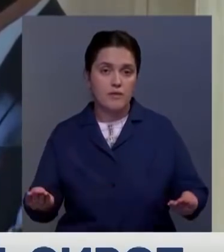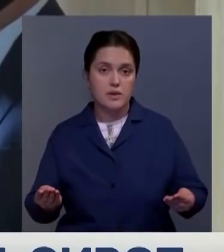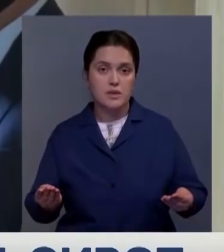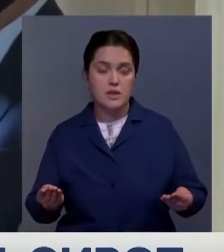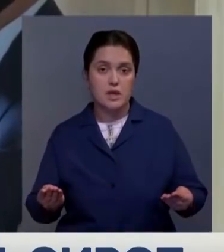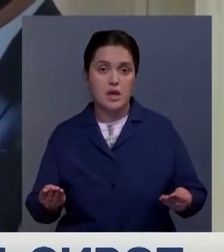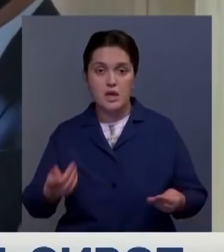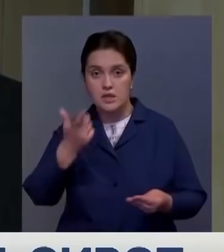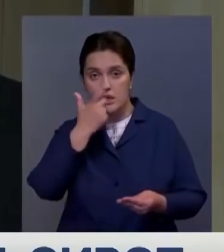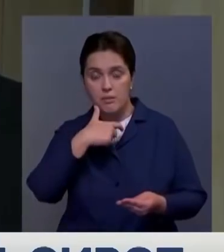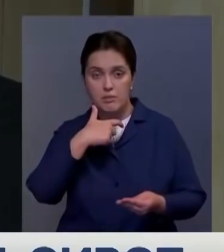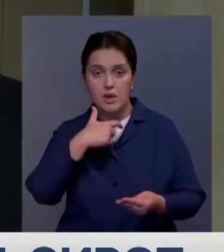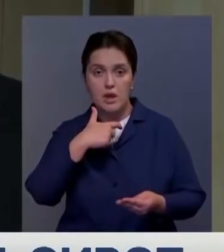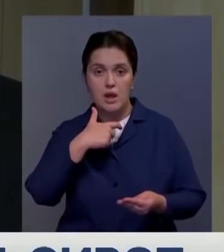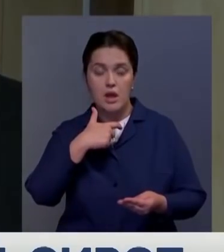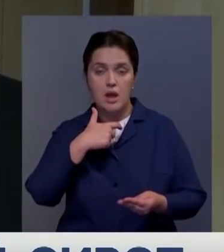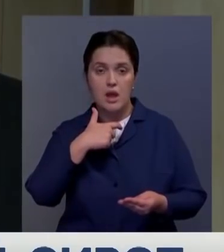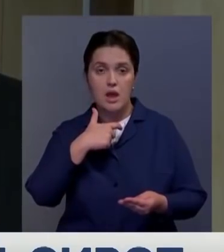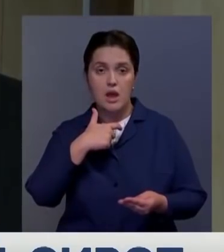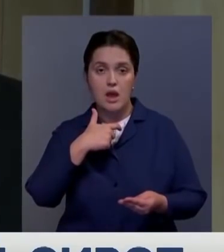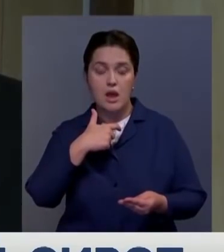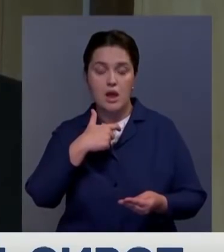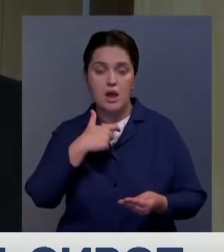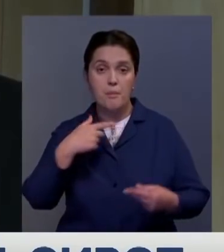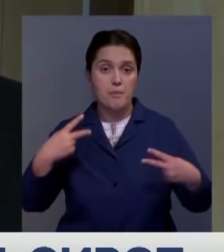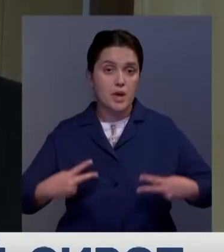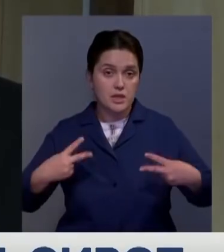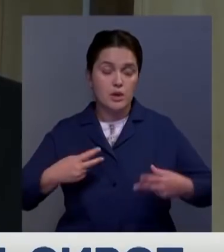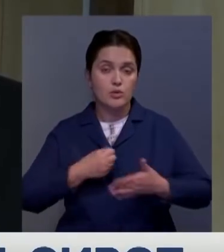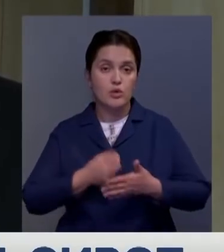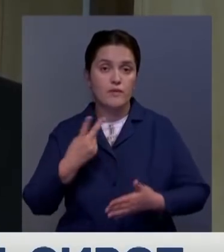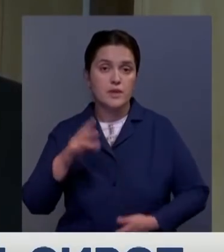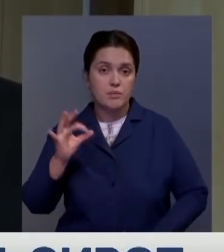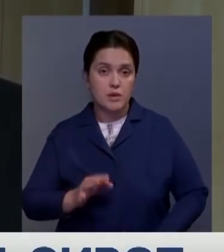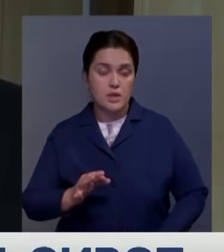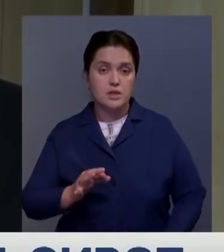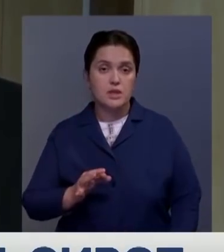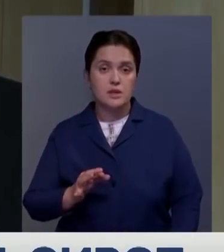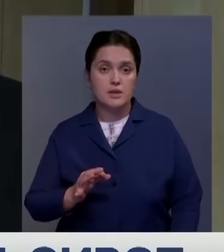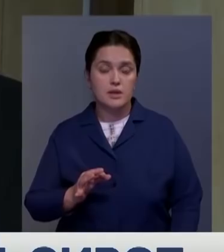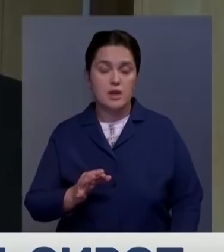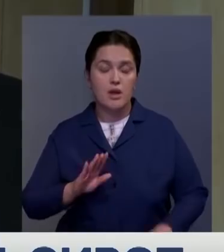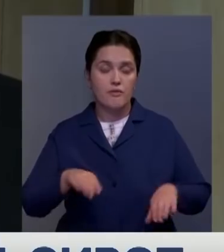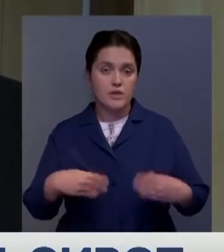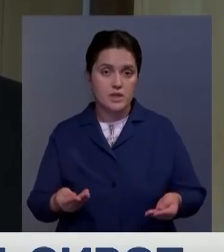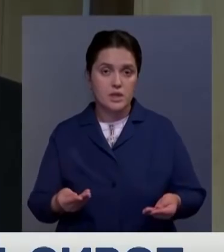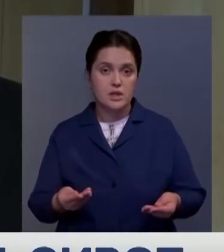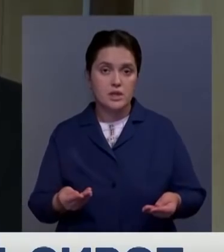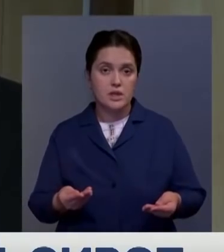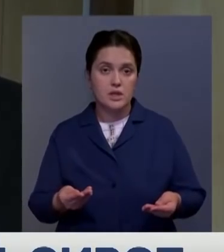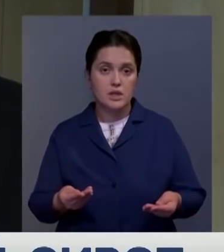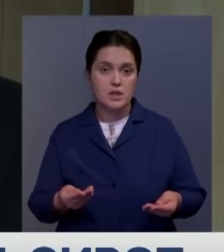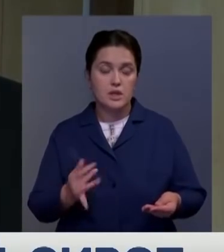значит, соблюдается паритетность, что порядка до 20% жилья, значит, выделяется из